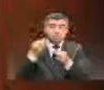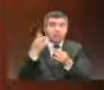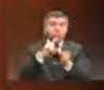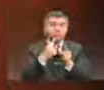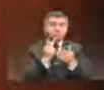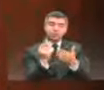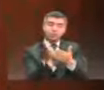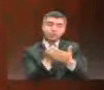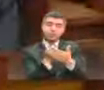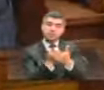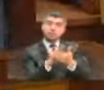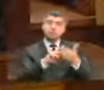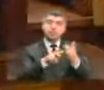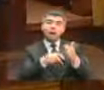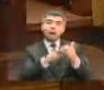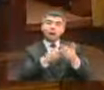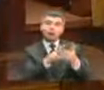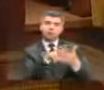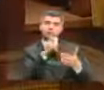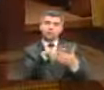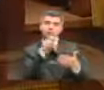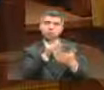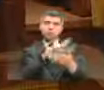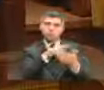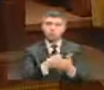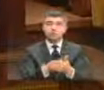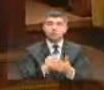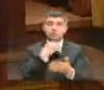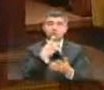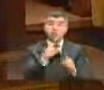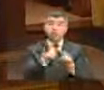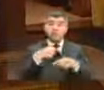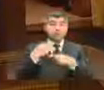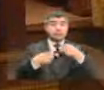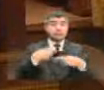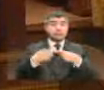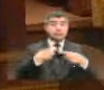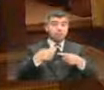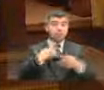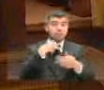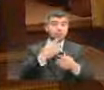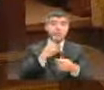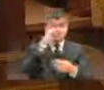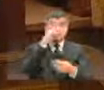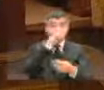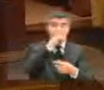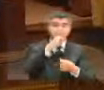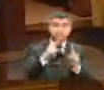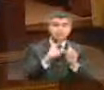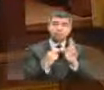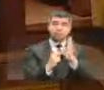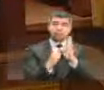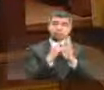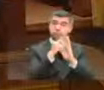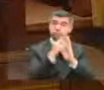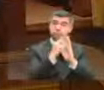ديالو المرصودة ضعيفة وضعيفة جدا. وهذا الشيء هذا ما يمكنش السيد الوزير باش يمكن نطوروا الآلية التعليم ديالنا في الجامعة